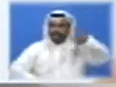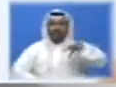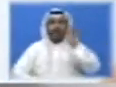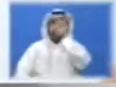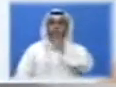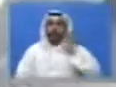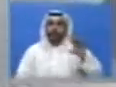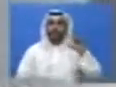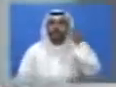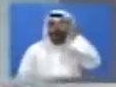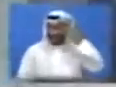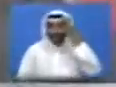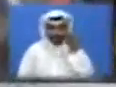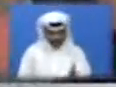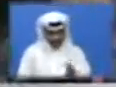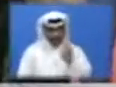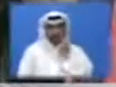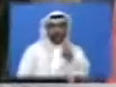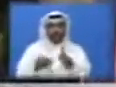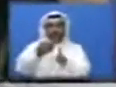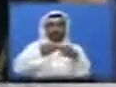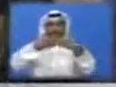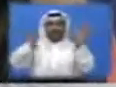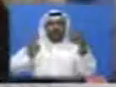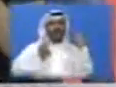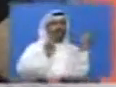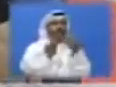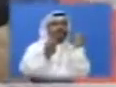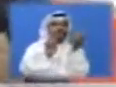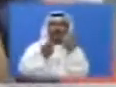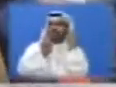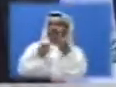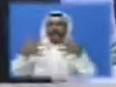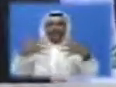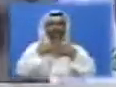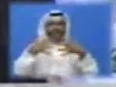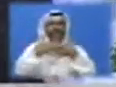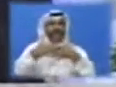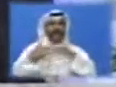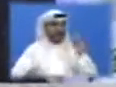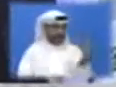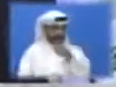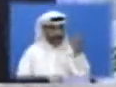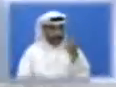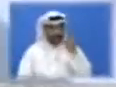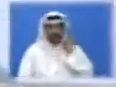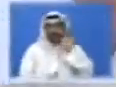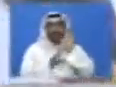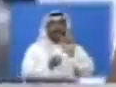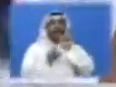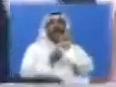الدول المختلفة. يضم المعرض الكثير من الشركات العالمية والمحلية المتخصصة في عالم